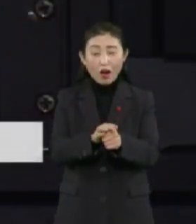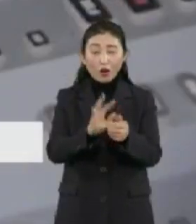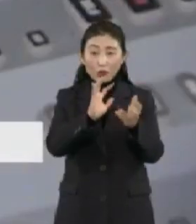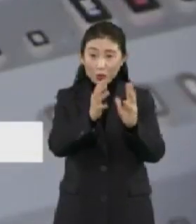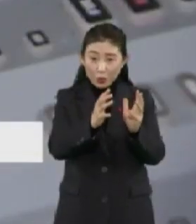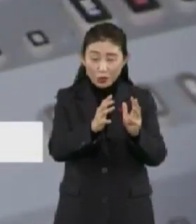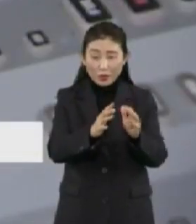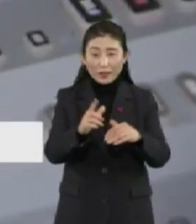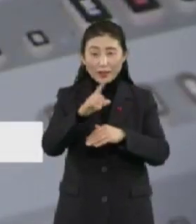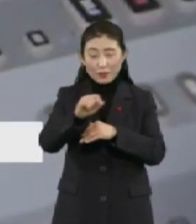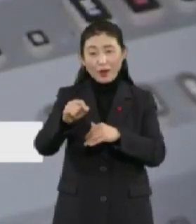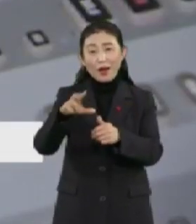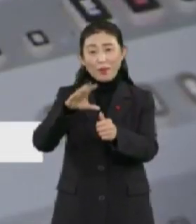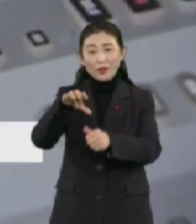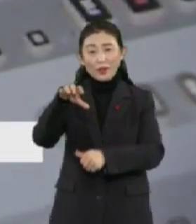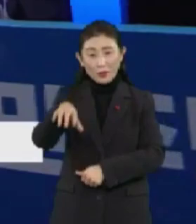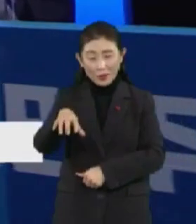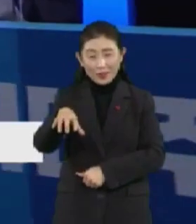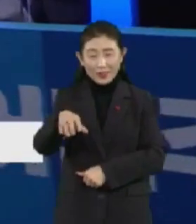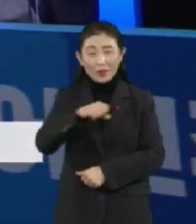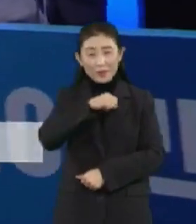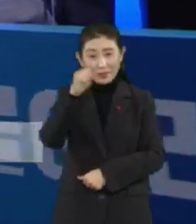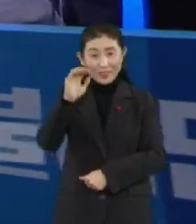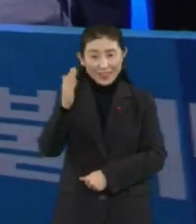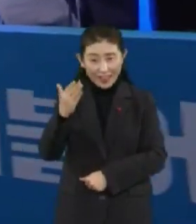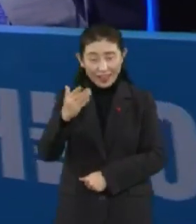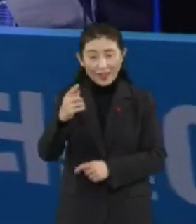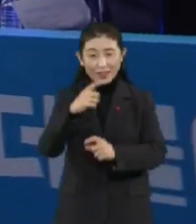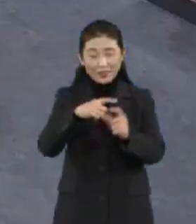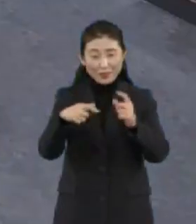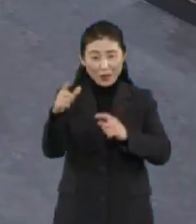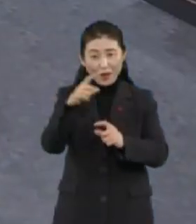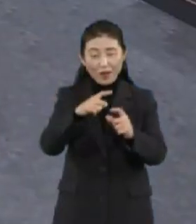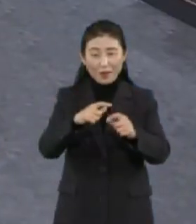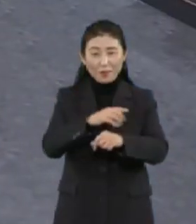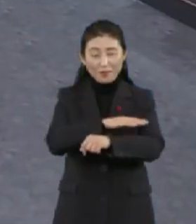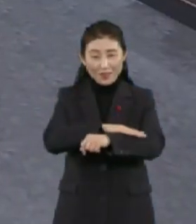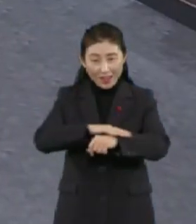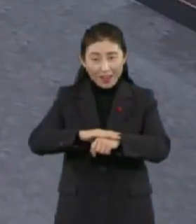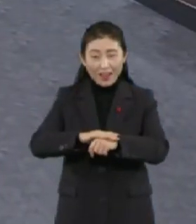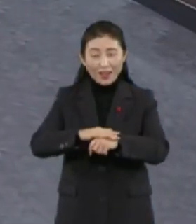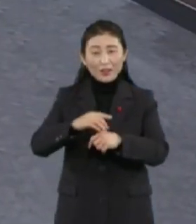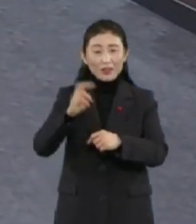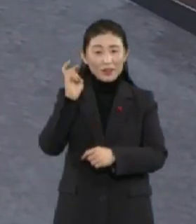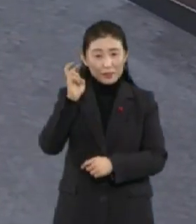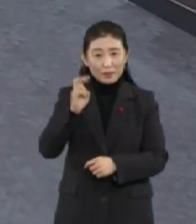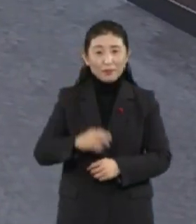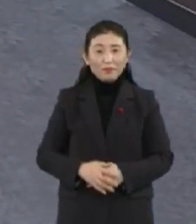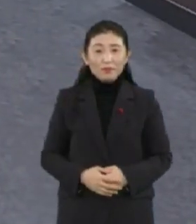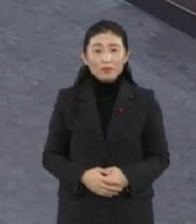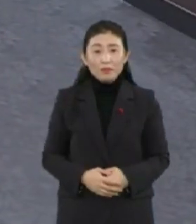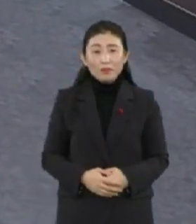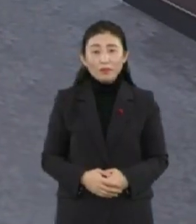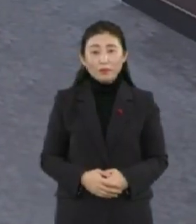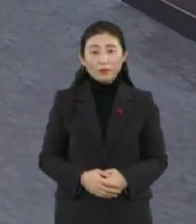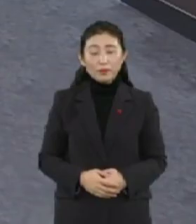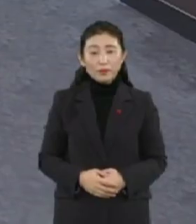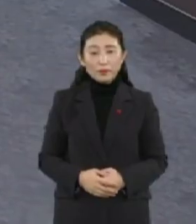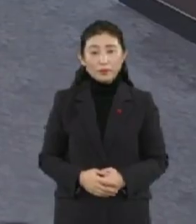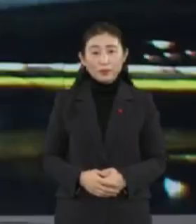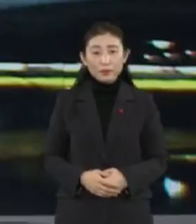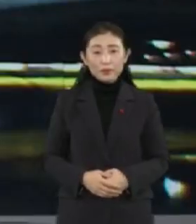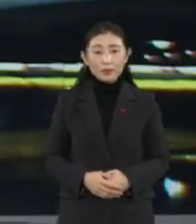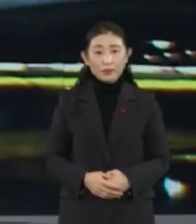토론회가 지역 민영 방송사의 참여로 더욱 내실을 기할 것으로 기대됩니다. TJB 이선학입니다.